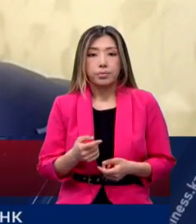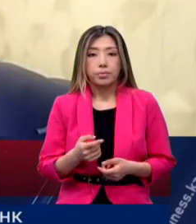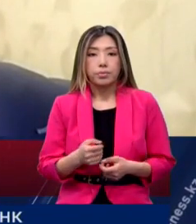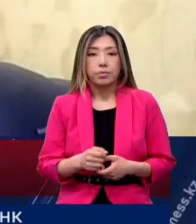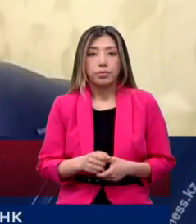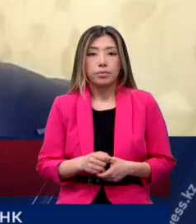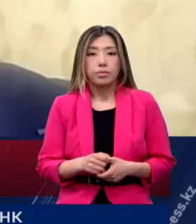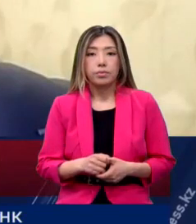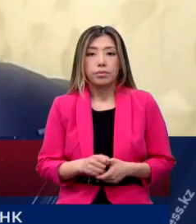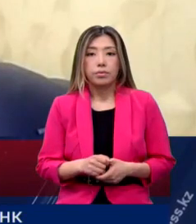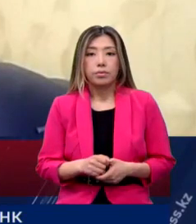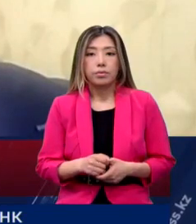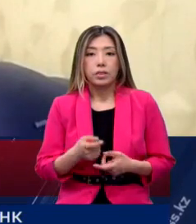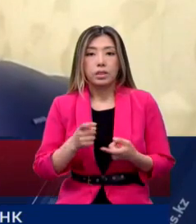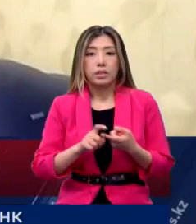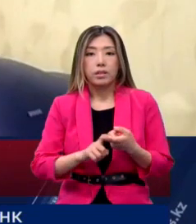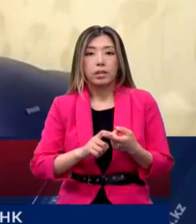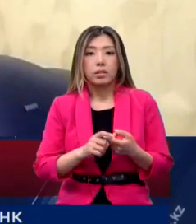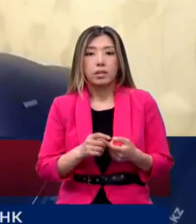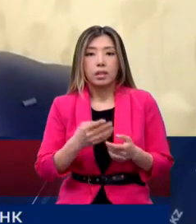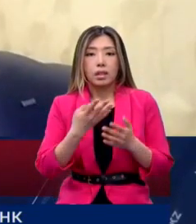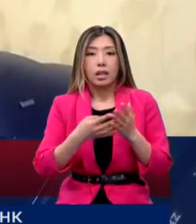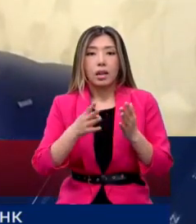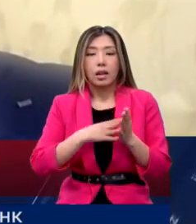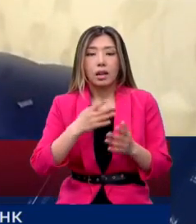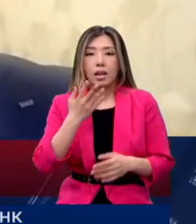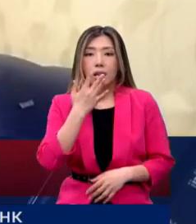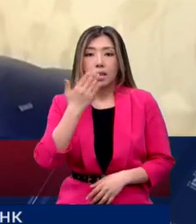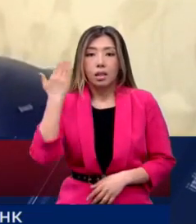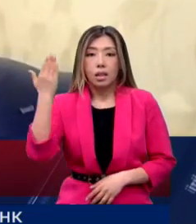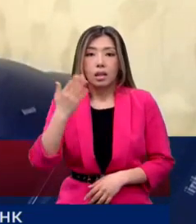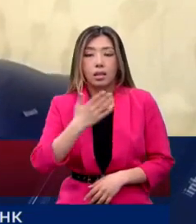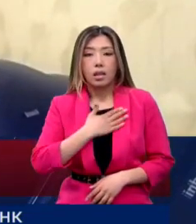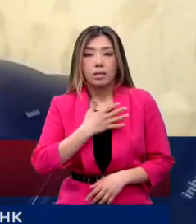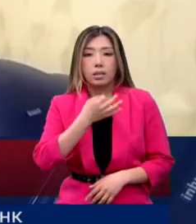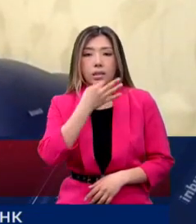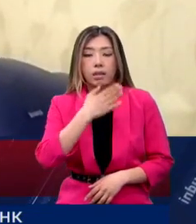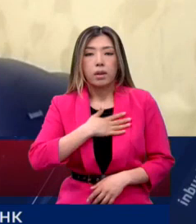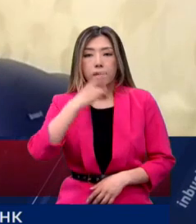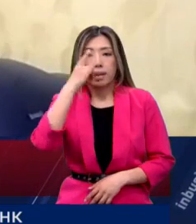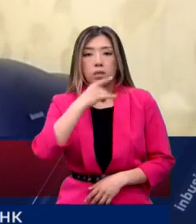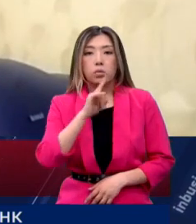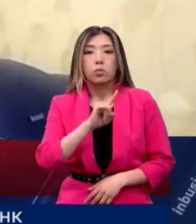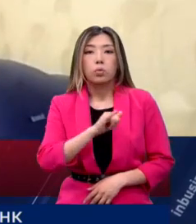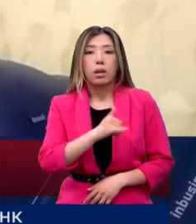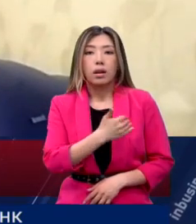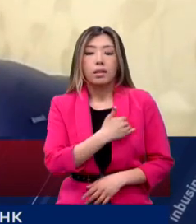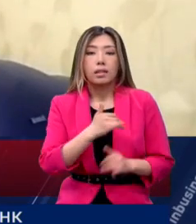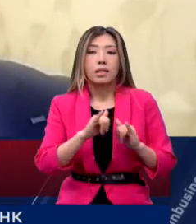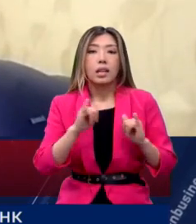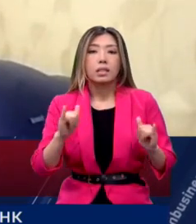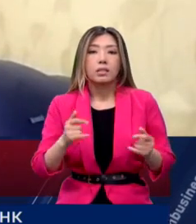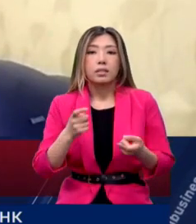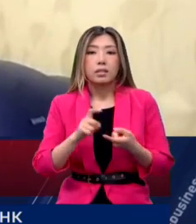еще, кроме пресловутой таблицы Менделеева, интересует зарубежных партнеров? Вы знаете, на самом деле